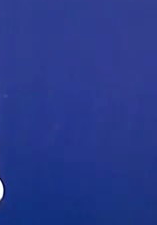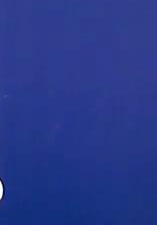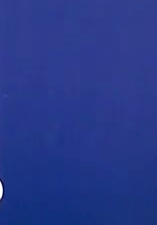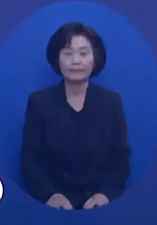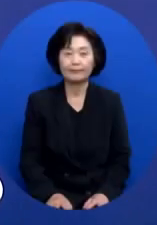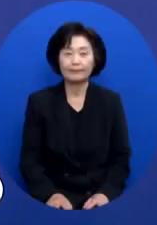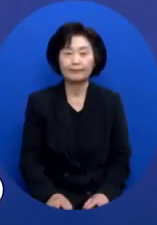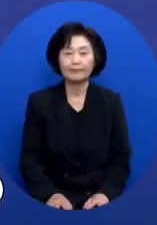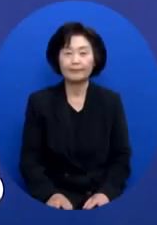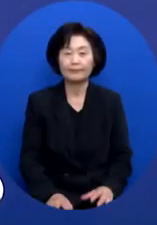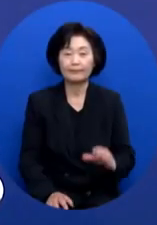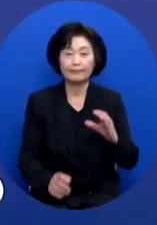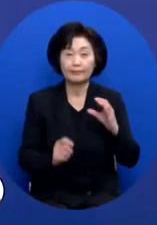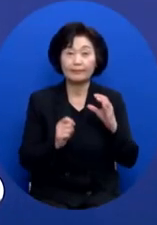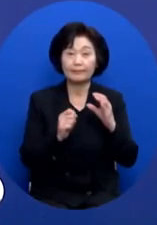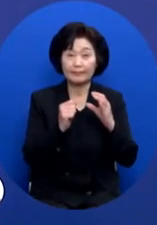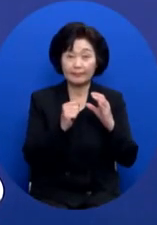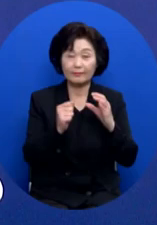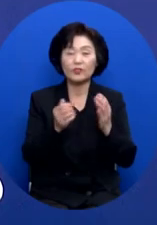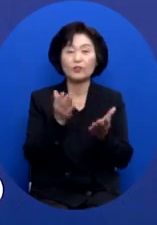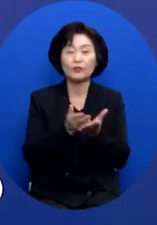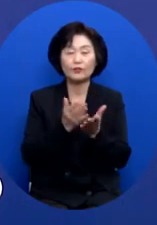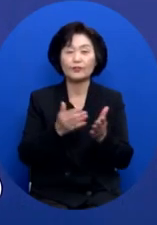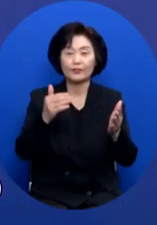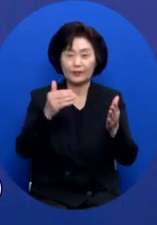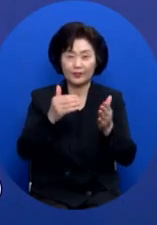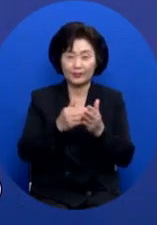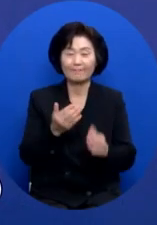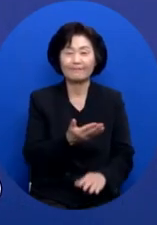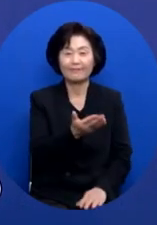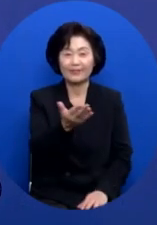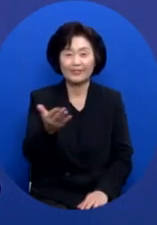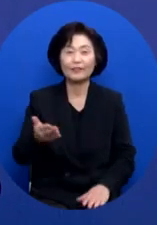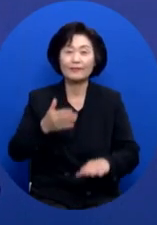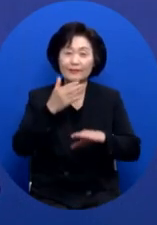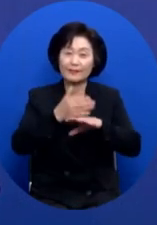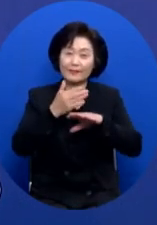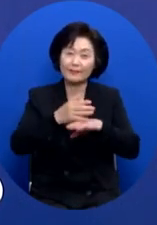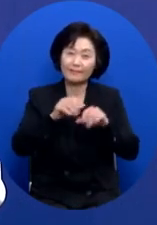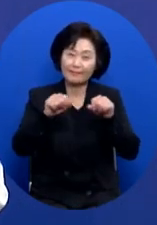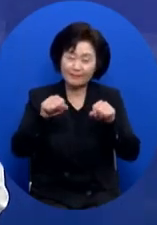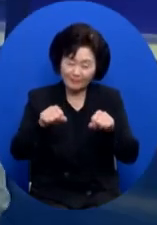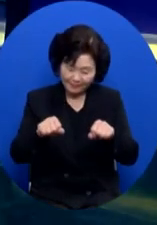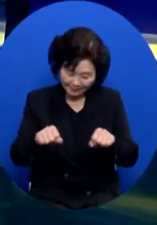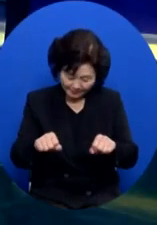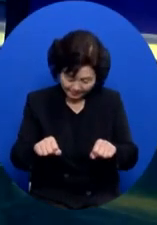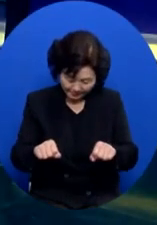CTS 뉴스 오늘 순서 여기까지입니다. 시청해주신 여러분 고맙습니다.